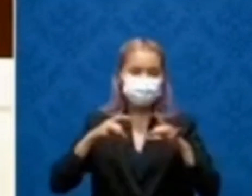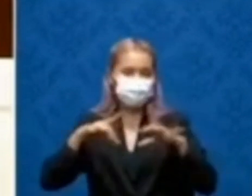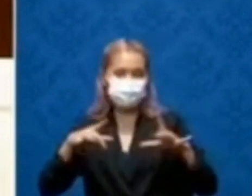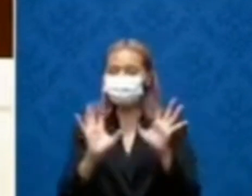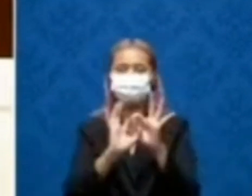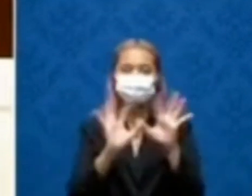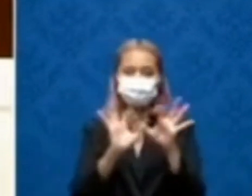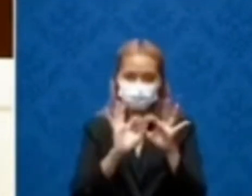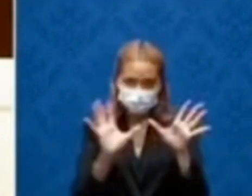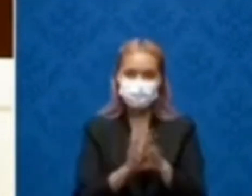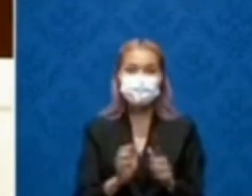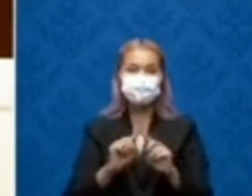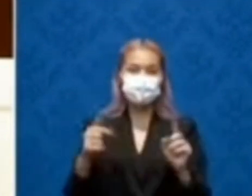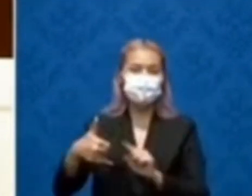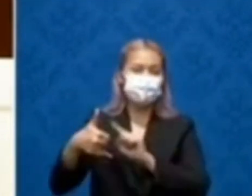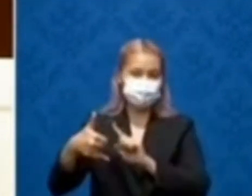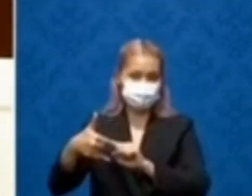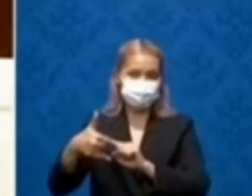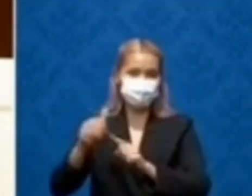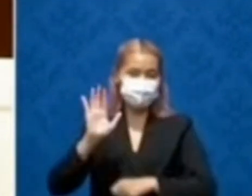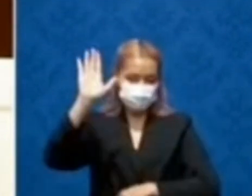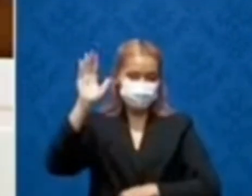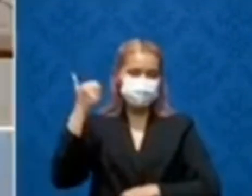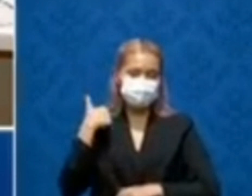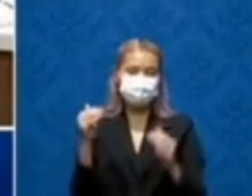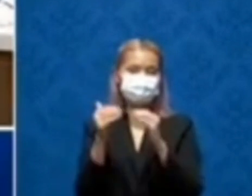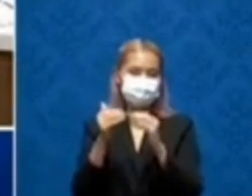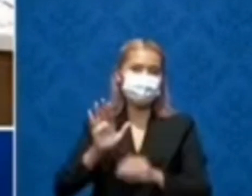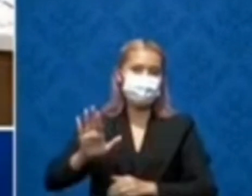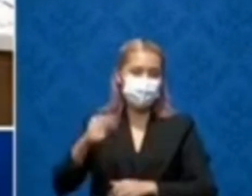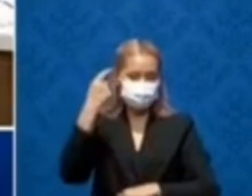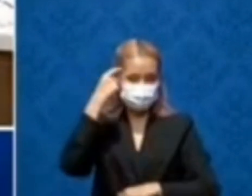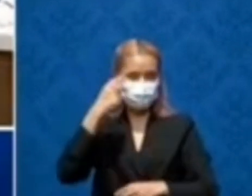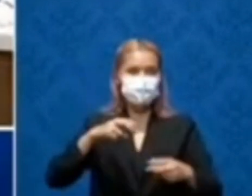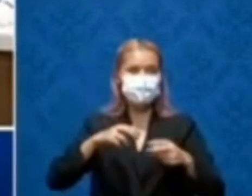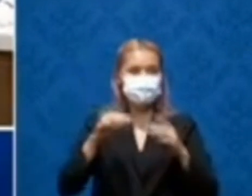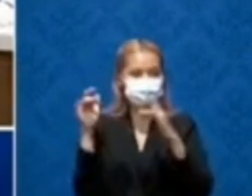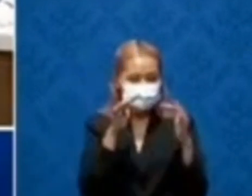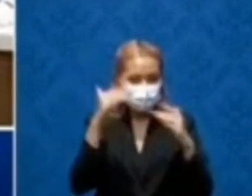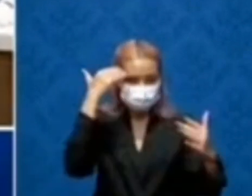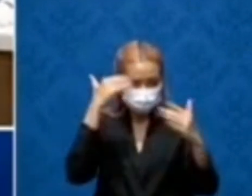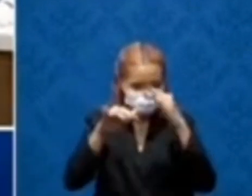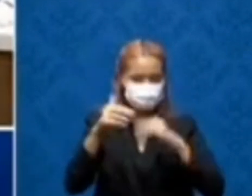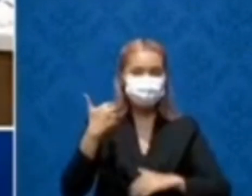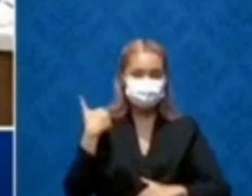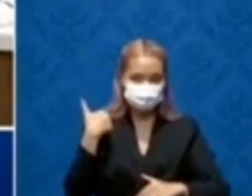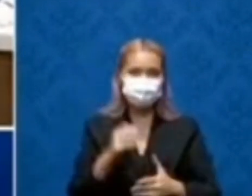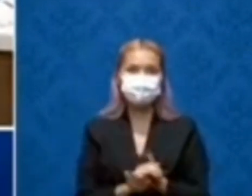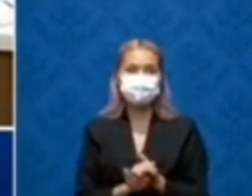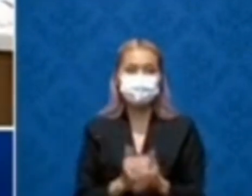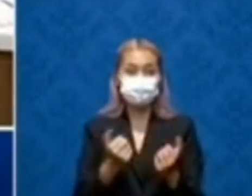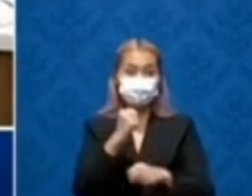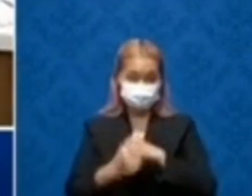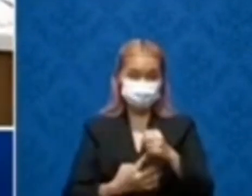วงติงนั้นเขาก็มีความเห็นอย่างนี้และผมคิดว่าอาจจะเกิดความเข้าใจผิดจริงก็เลยใช้ดุลมินิทและนี่คือ4ปี